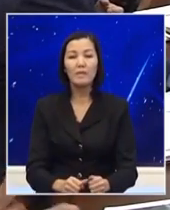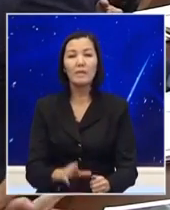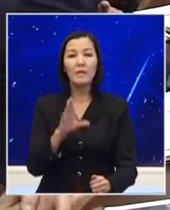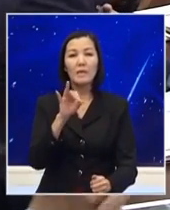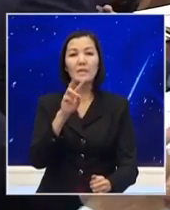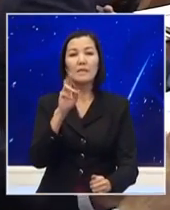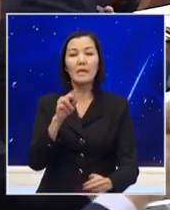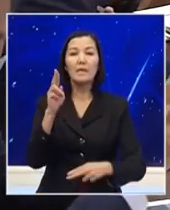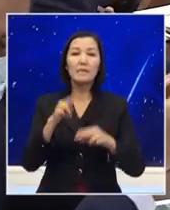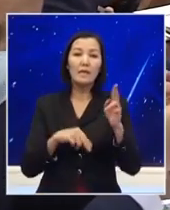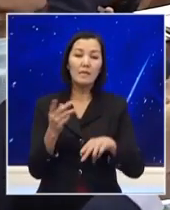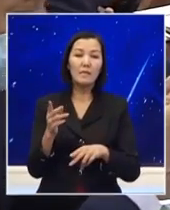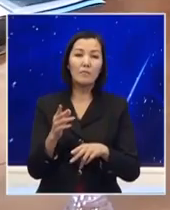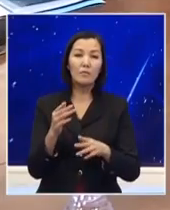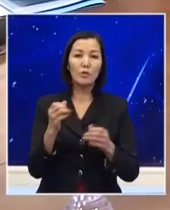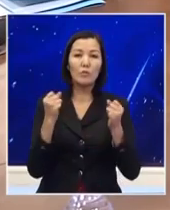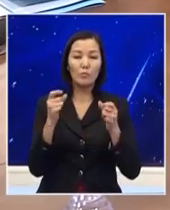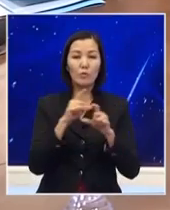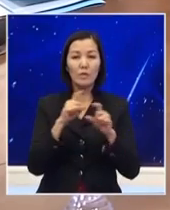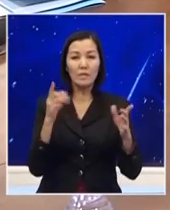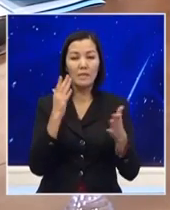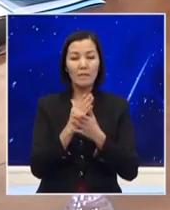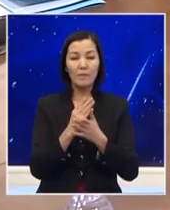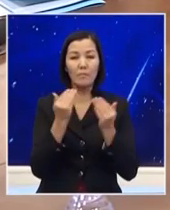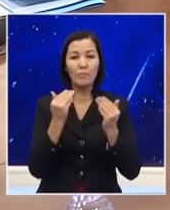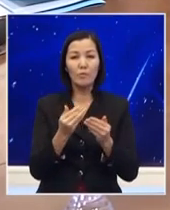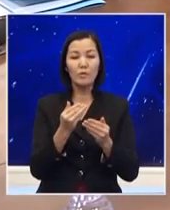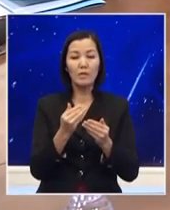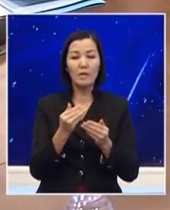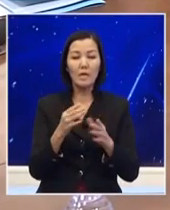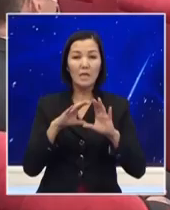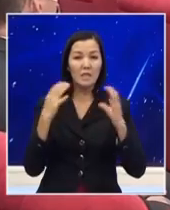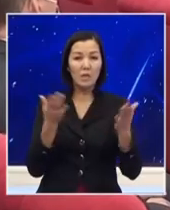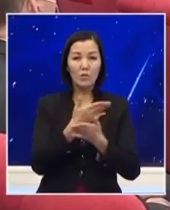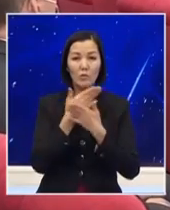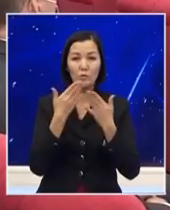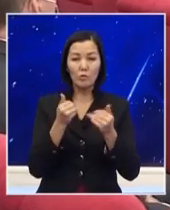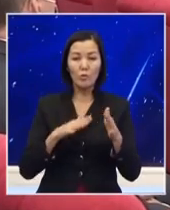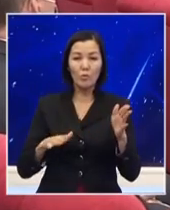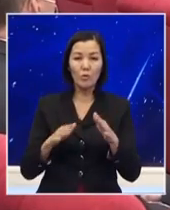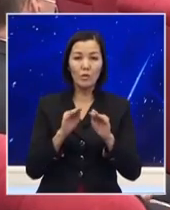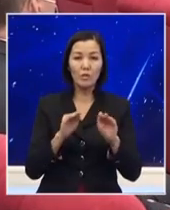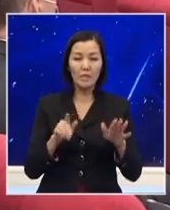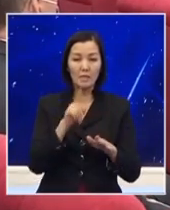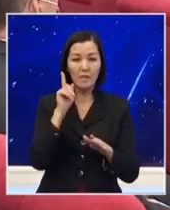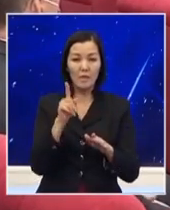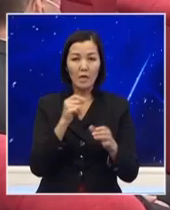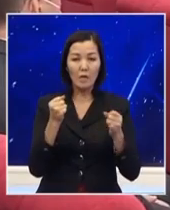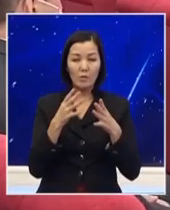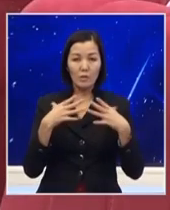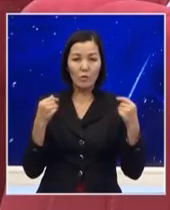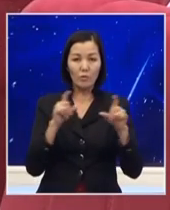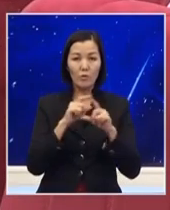Сарқандықтар салынса деп тосып жүрген тізімде спорттық нысан да бар. Ауданда бүгінде бірде-бір стадион жоқ. Өңір әкімі жеткіншектер үшін спорттық сауықтыру